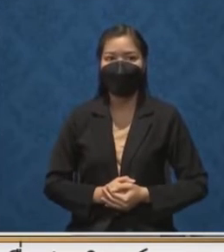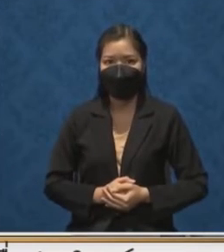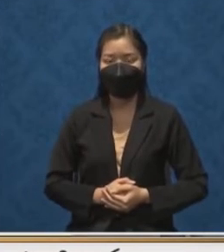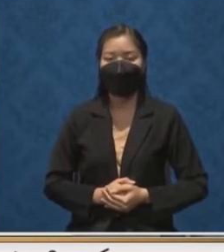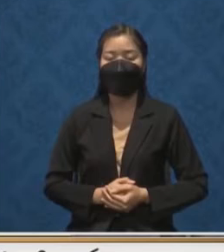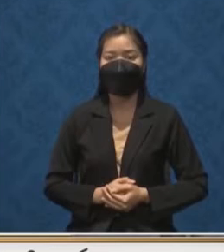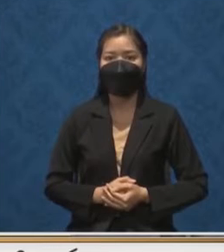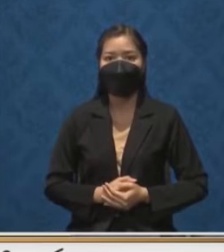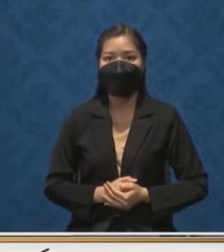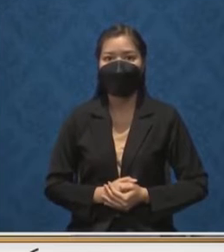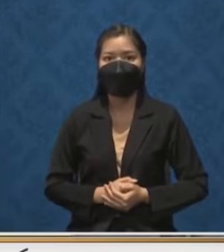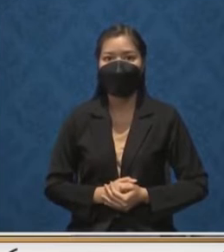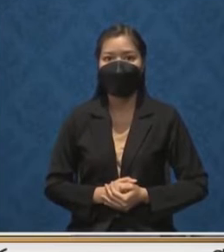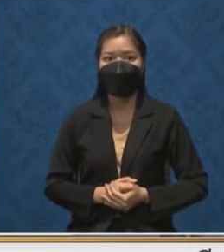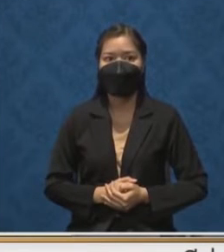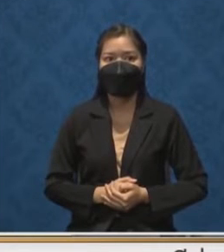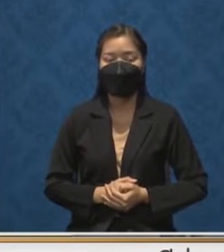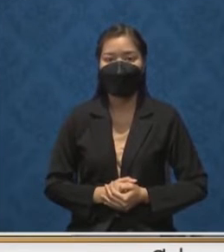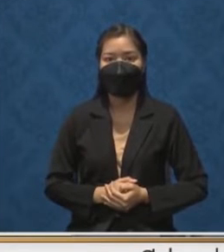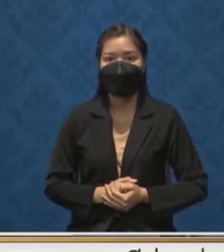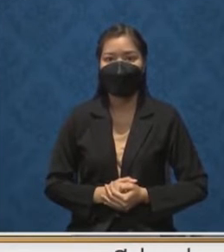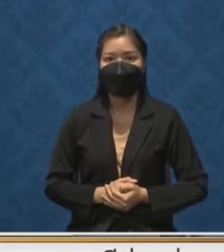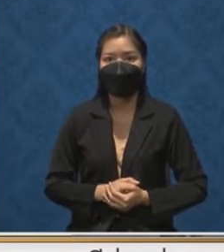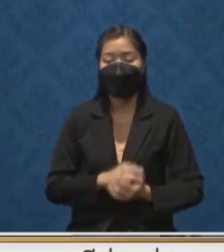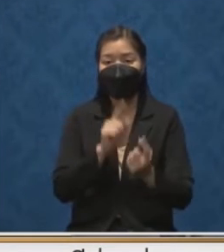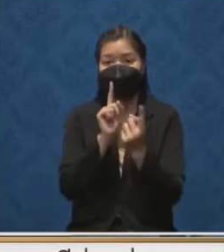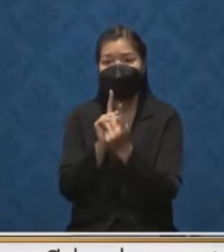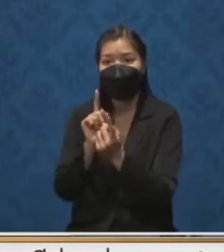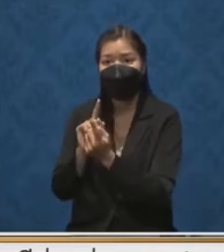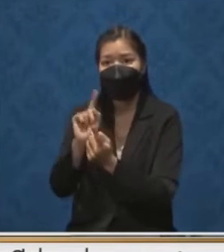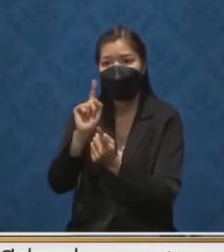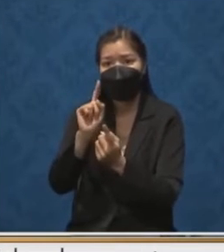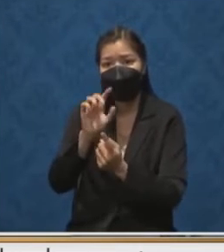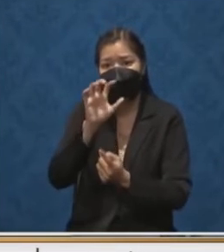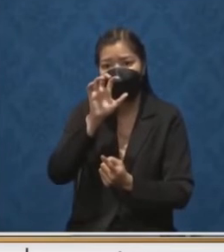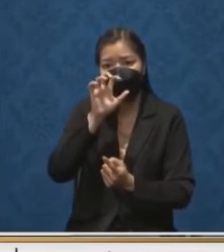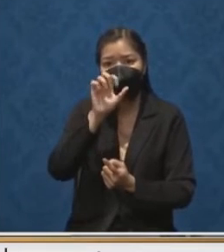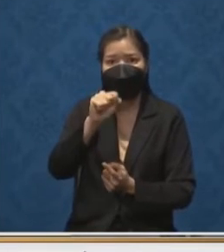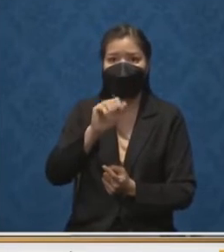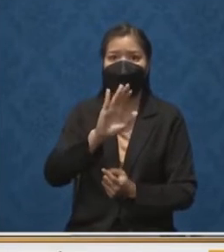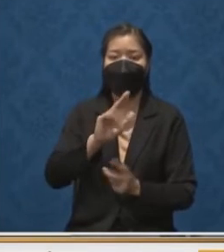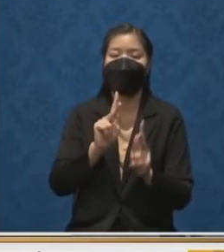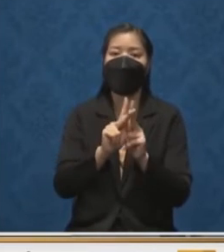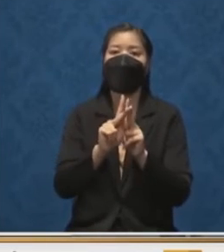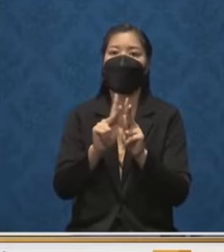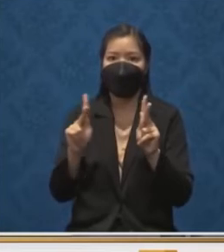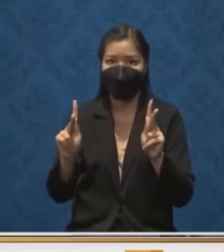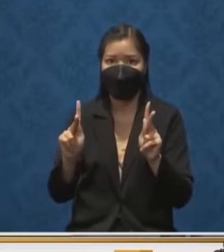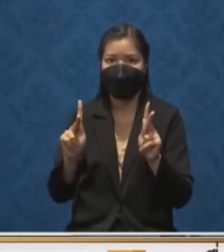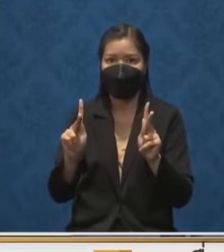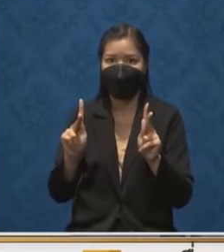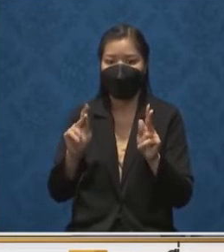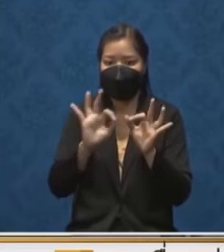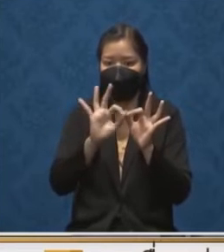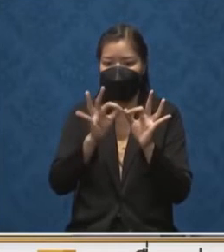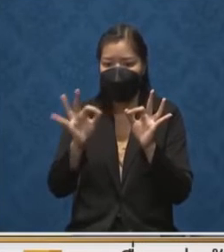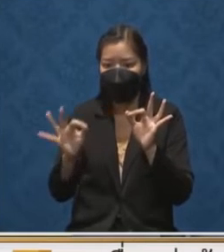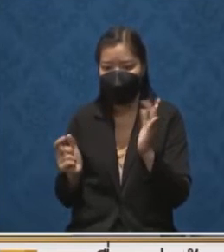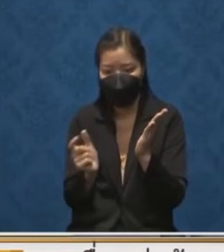นะครับโดยเฉพาะอย่างยิ่งในข้อสังเกตของกรรมาธิการนะครับท่านมีการเขียนประเด็นนี้เอา